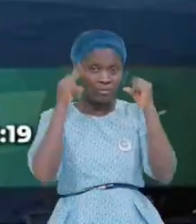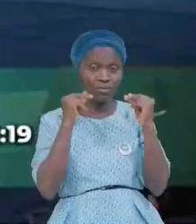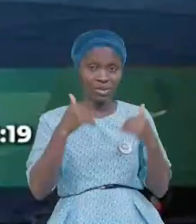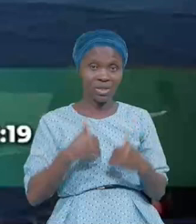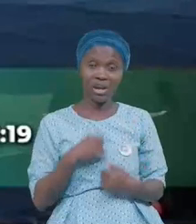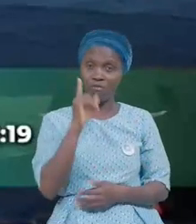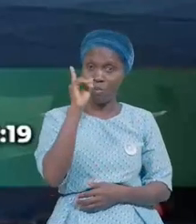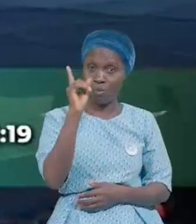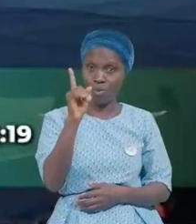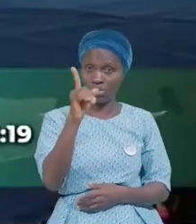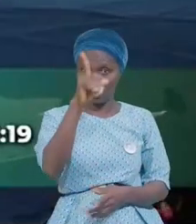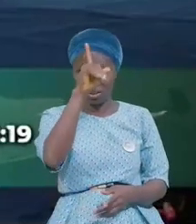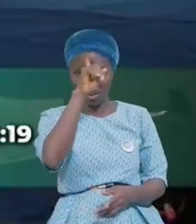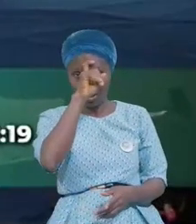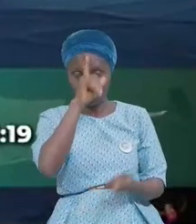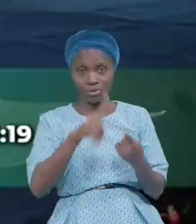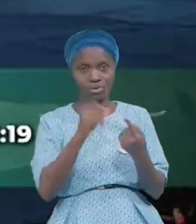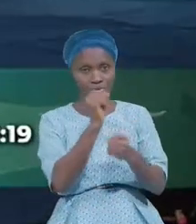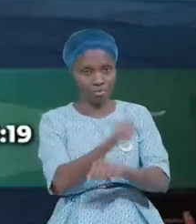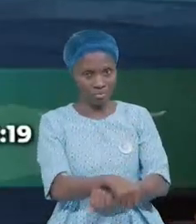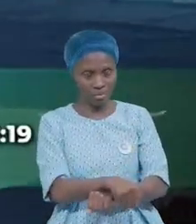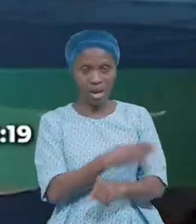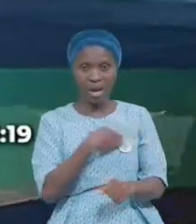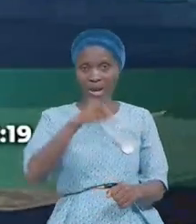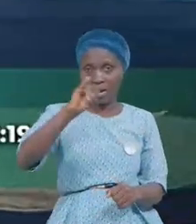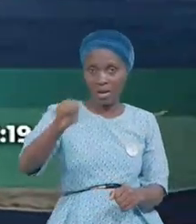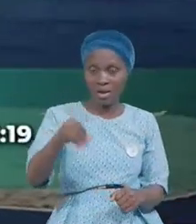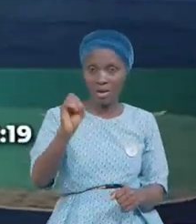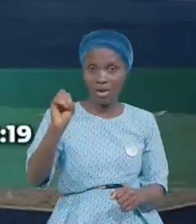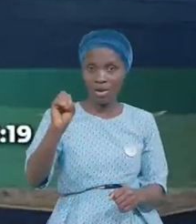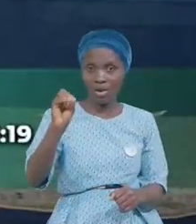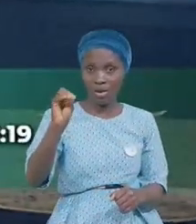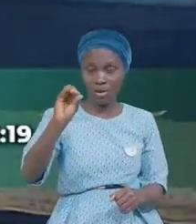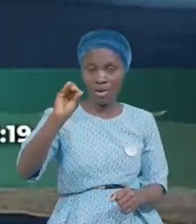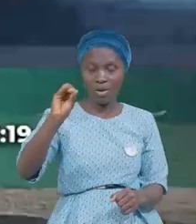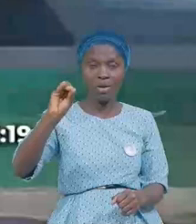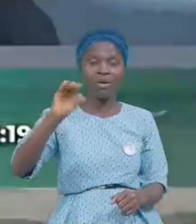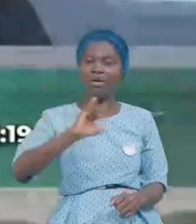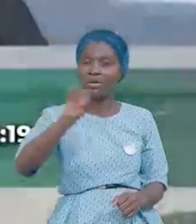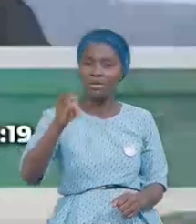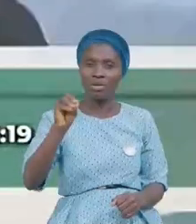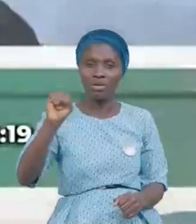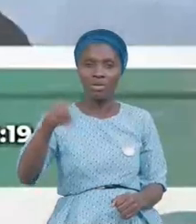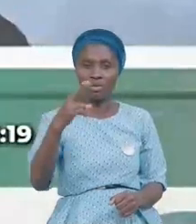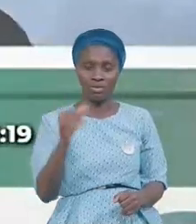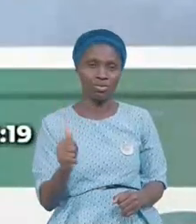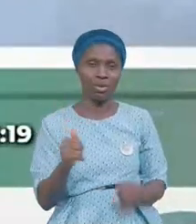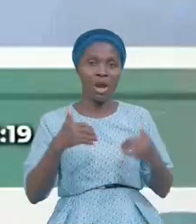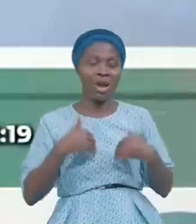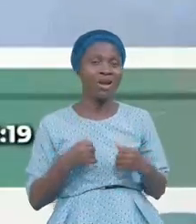à vaincre. Josué avait une confédération de nations à